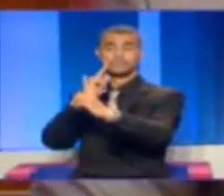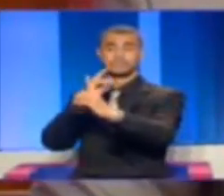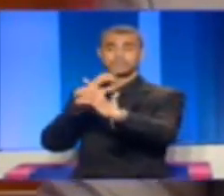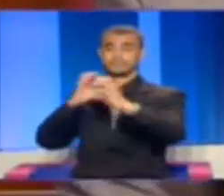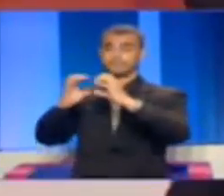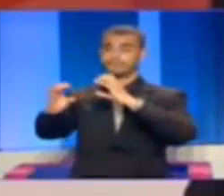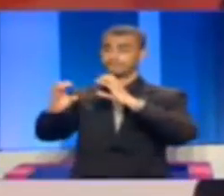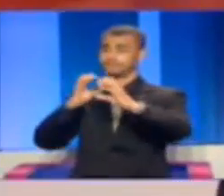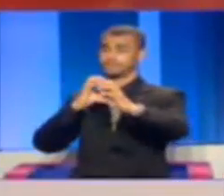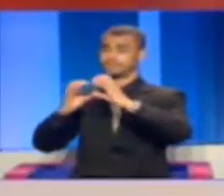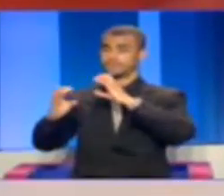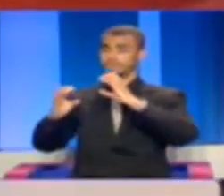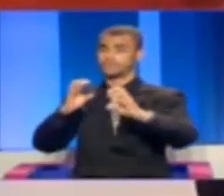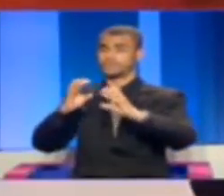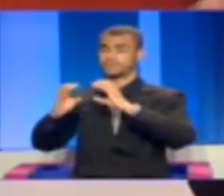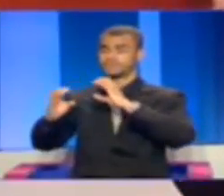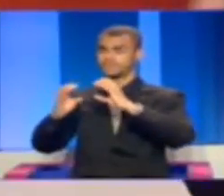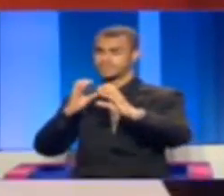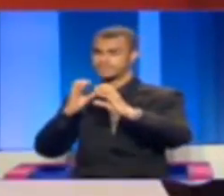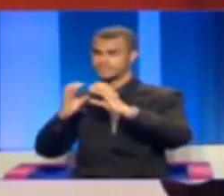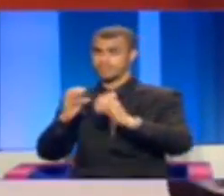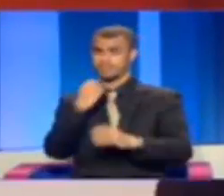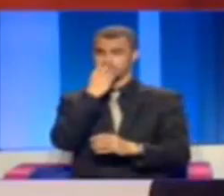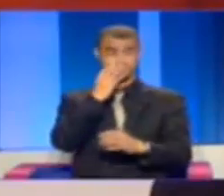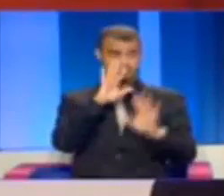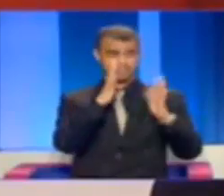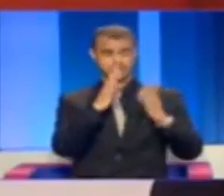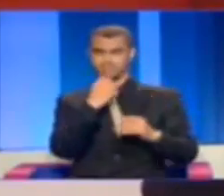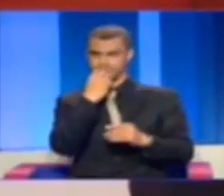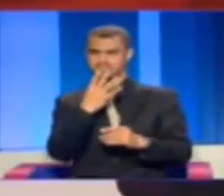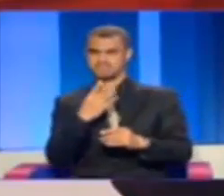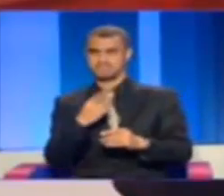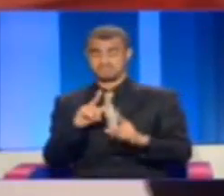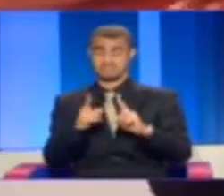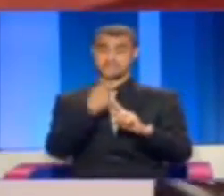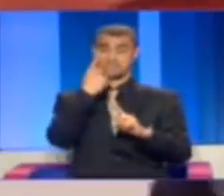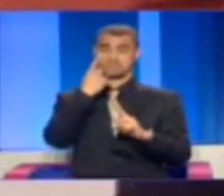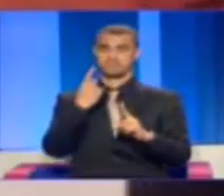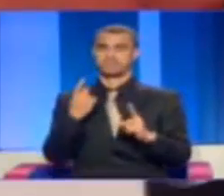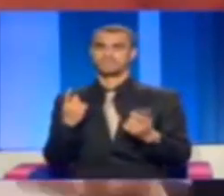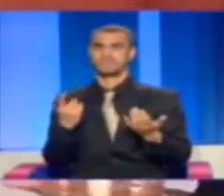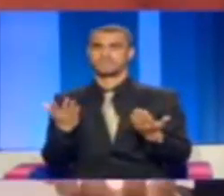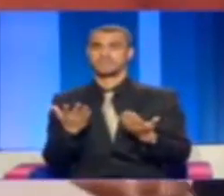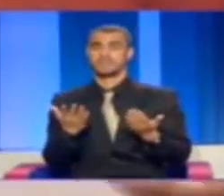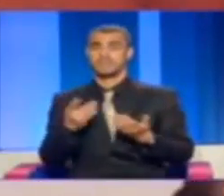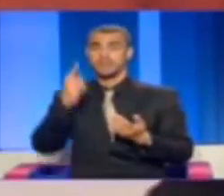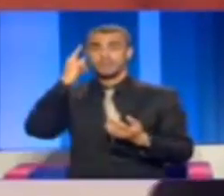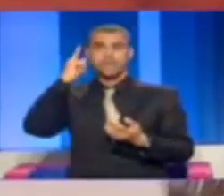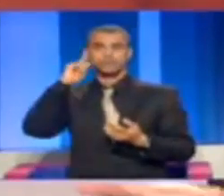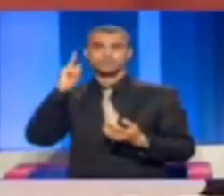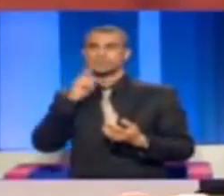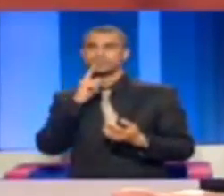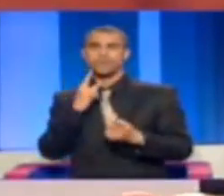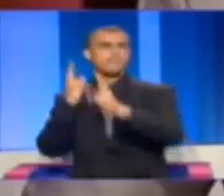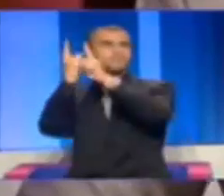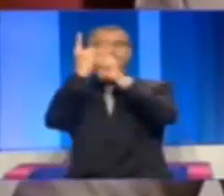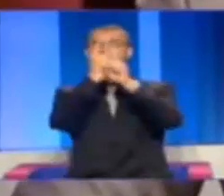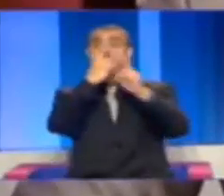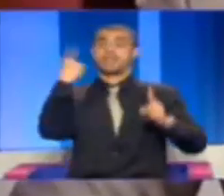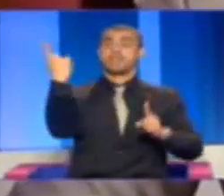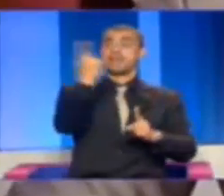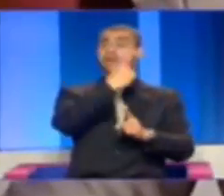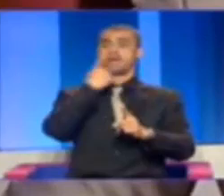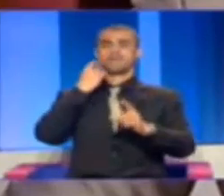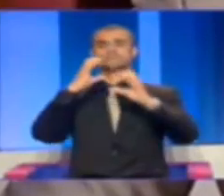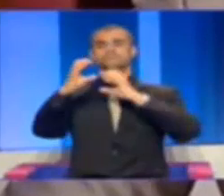يعني ممتازه هاد الاضاءه، وهذا ربما جانب ايجابي كيخلي هاد الاشخاص هما اذا تواجدوا في اي مكان في العالم فهما كيبقاو